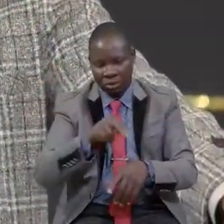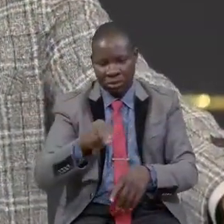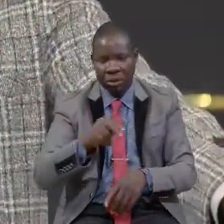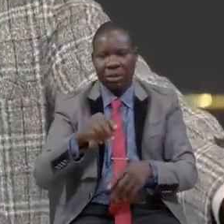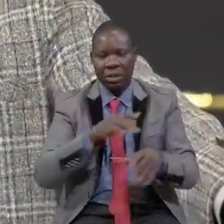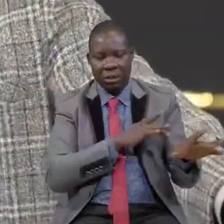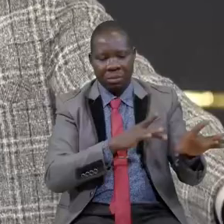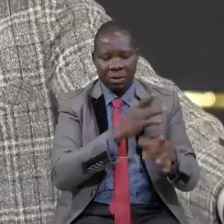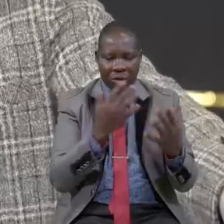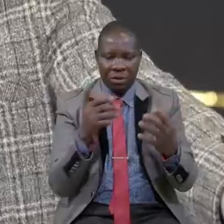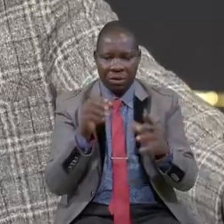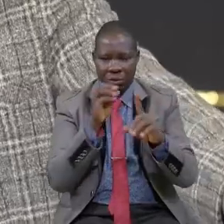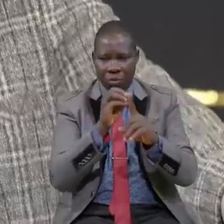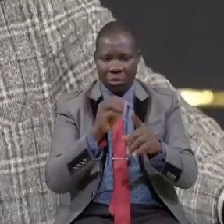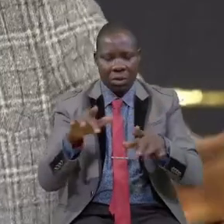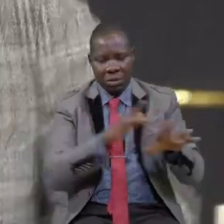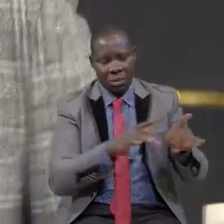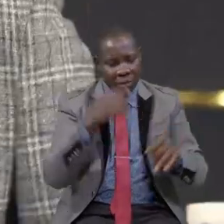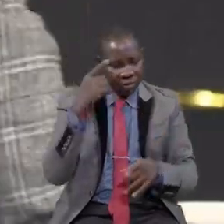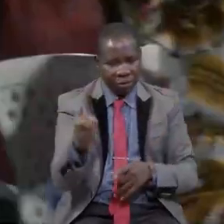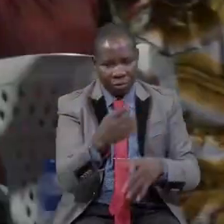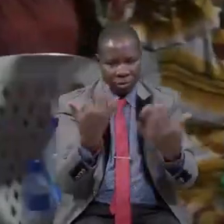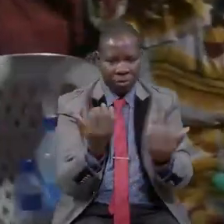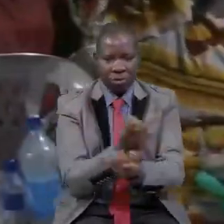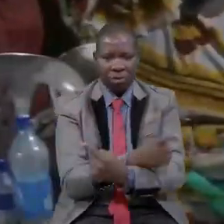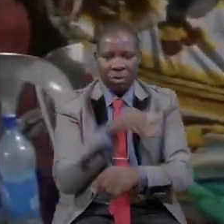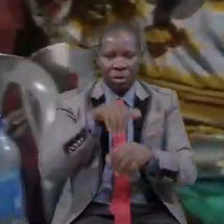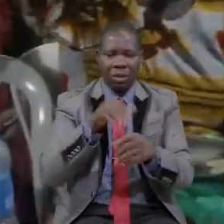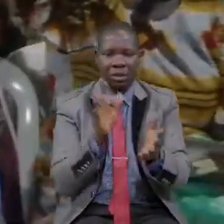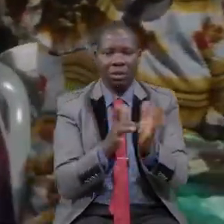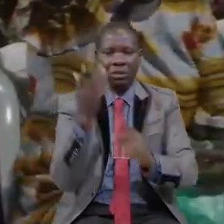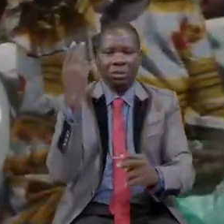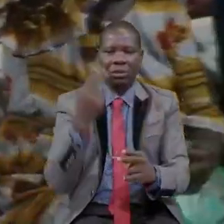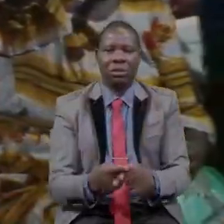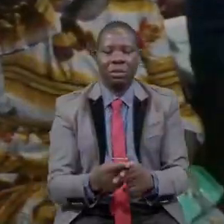la miséricorde. La miséricorde pour toi aujourd'hui au nom de Jésus.